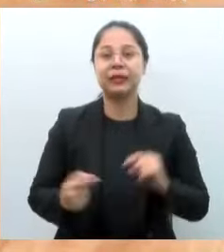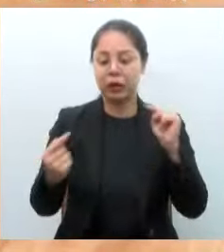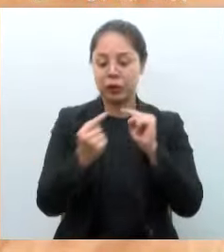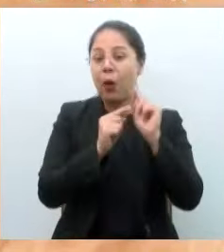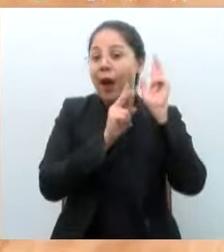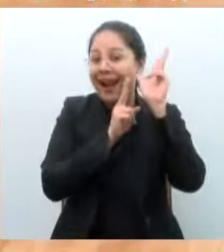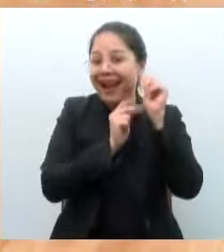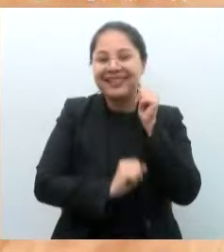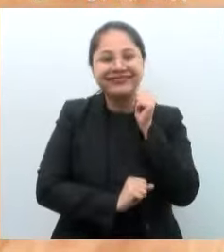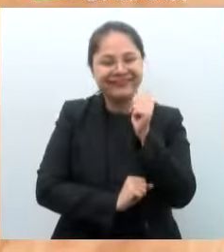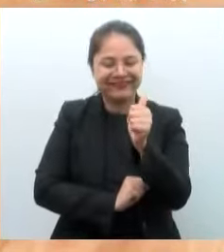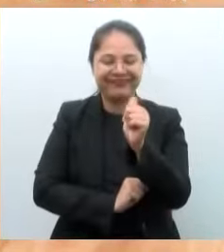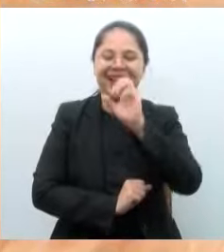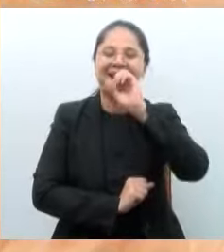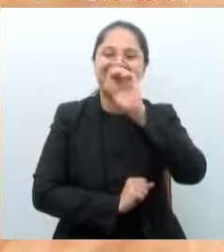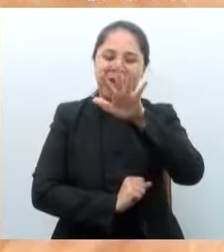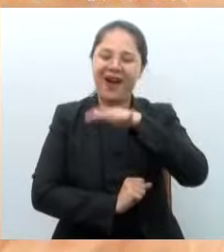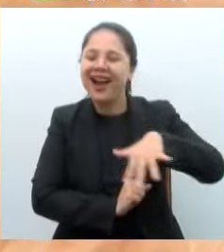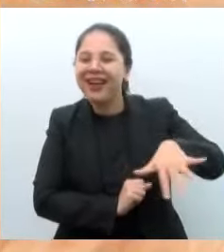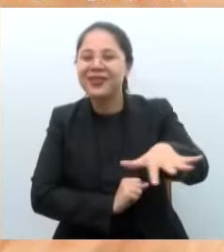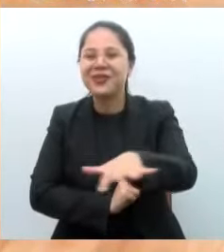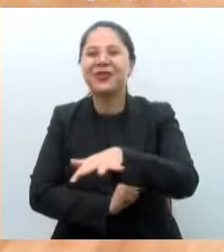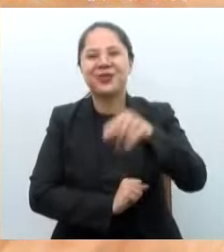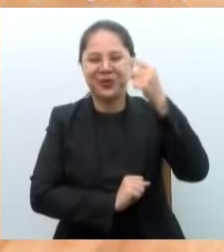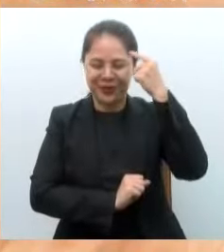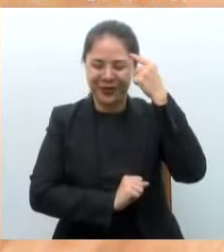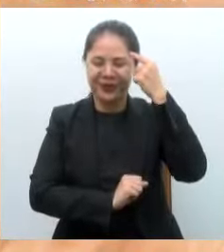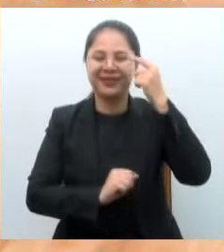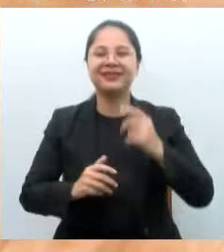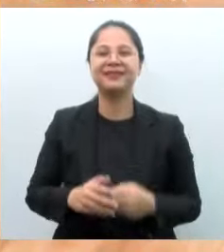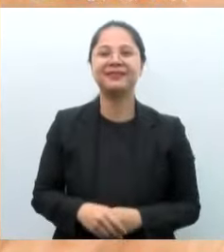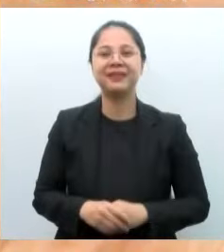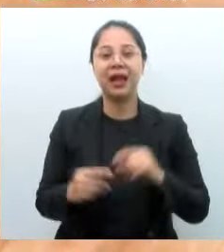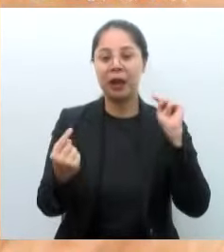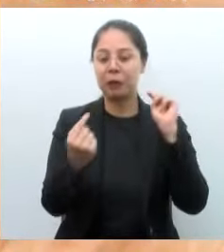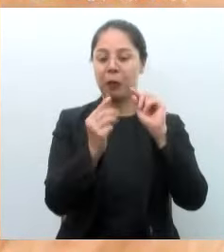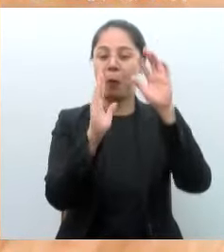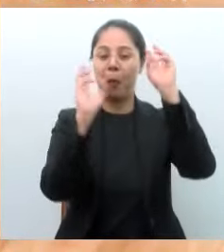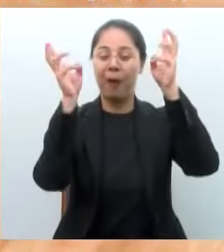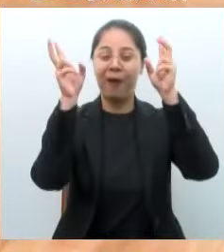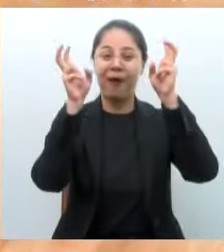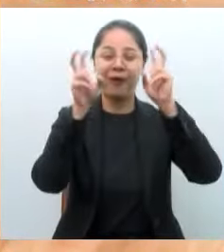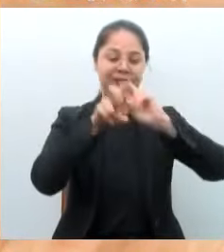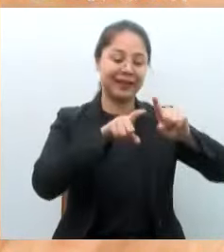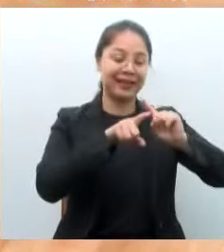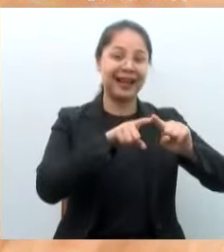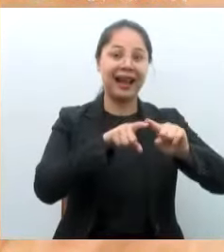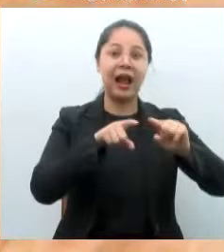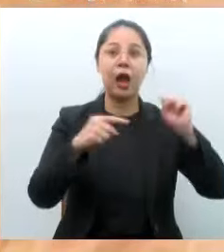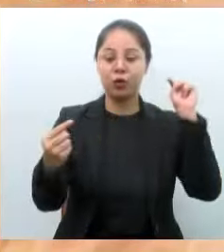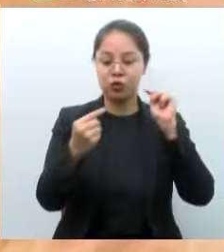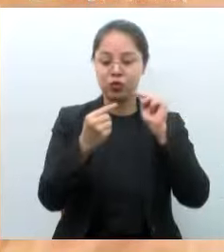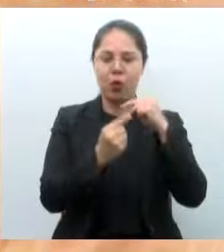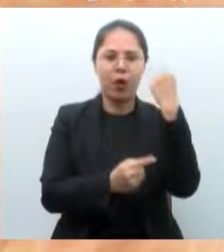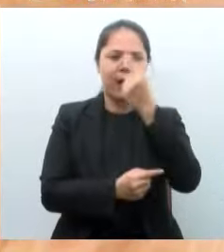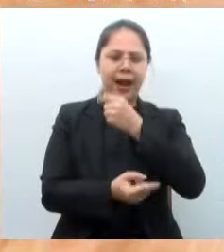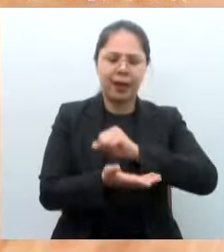ดีที่มาแจ้งให้กับเพื่อนครูได้รับทราบนะคะในทุกๆเรื่องราวรวมไปถึงทั้งในส่วนของนักการพะโรงนะค